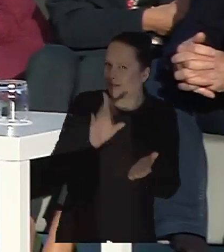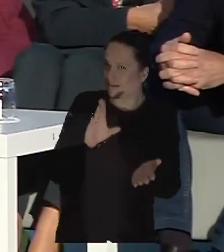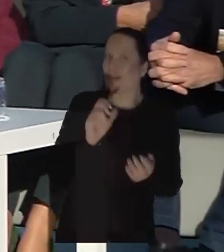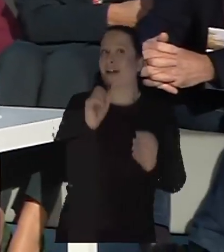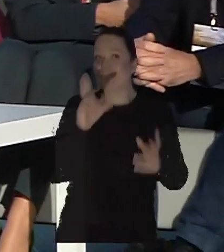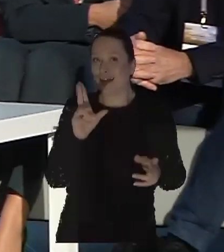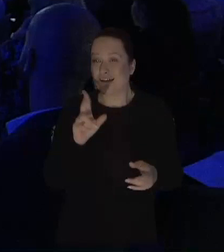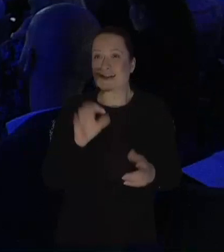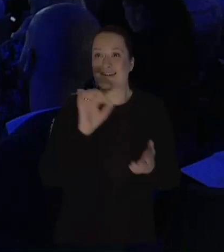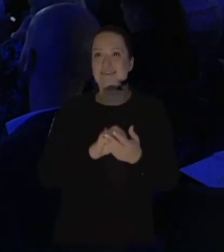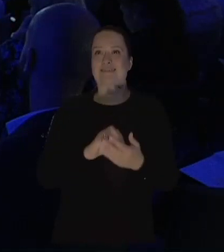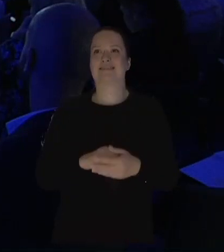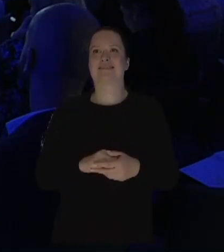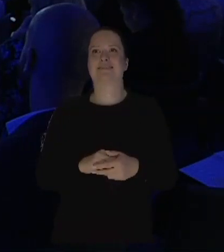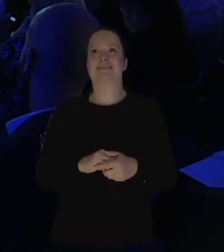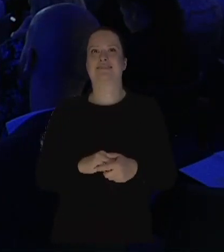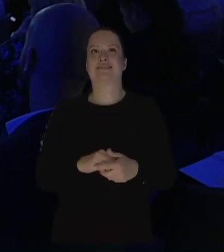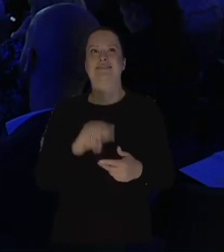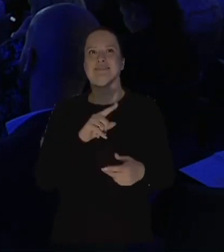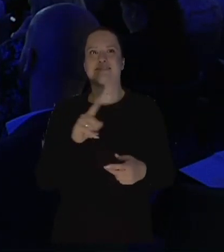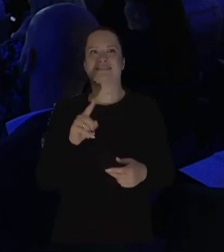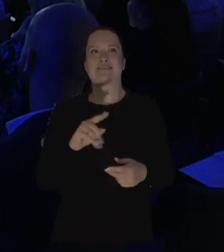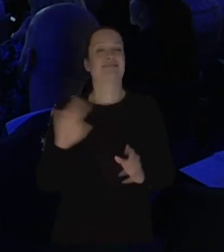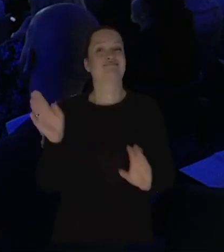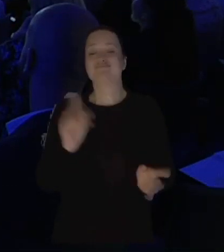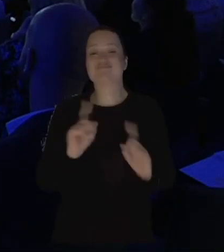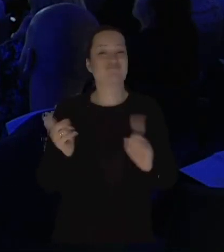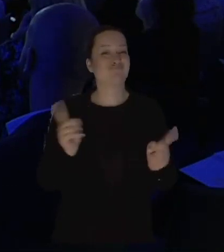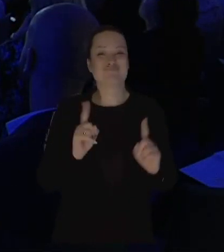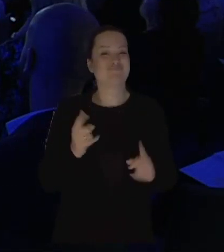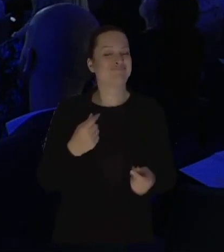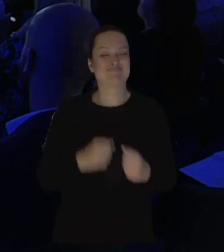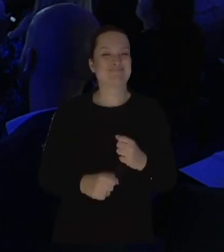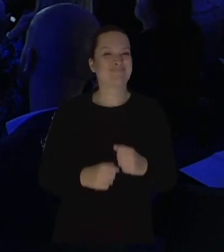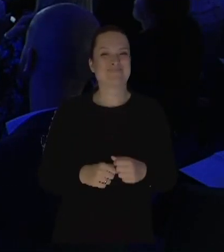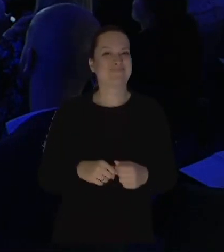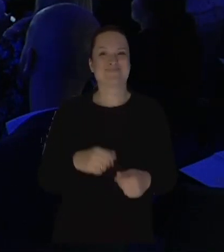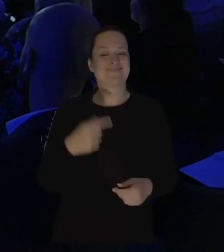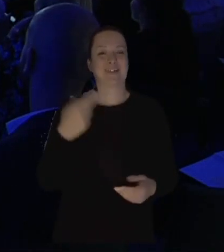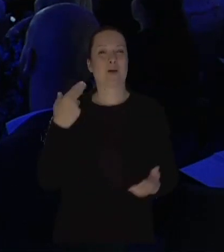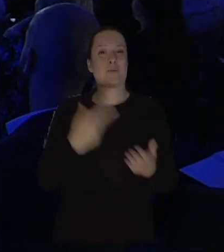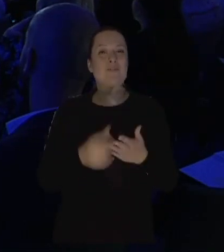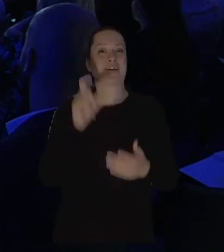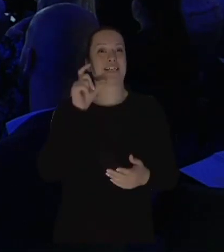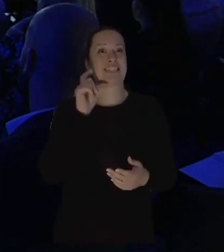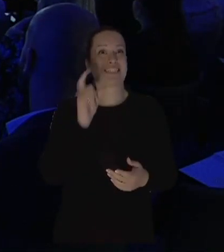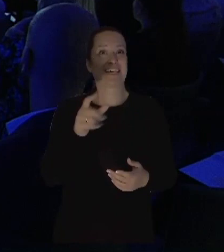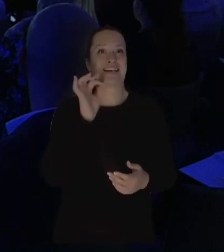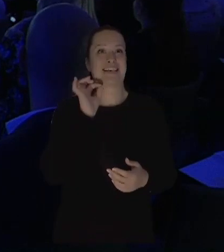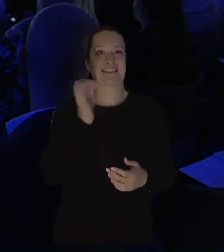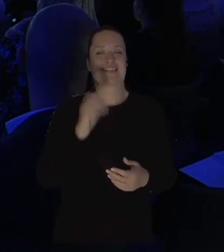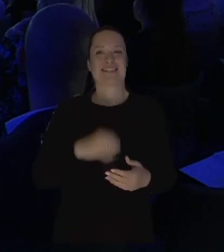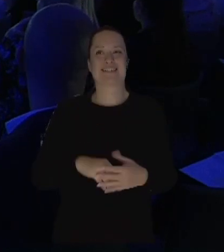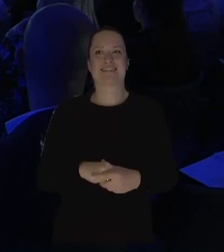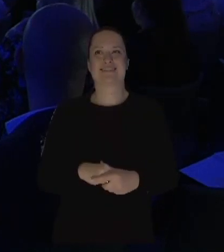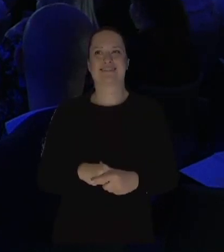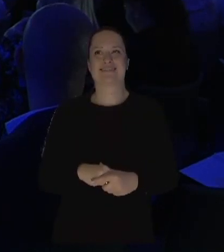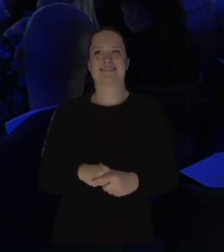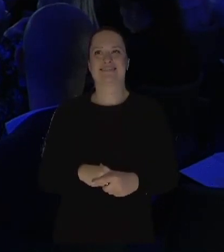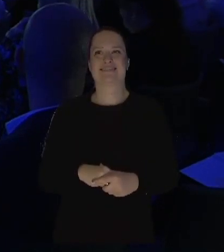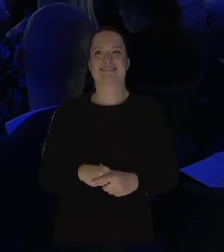wpisujecie naprawdę w ramy tej zasady. No niestety, jest to odpowiedź C.